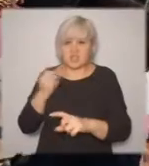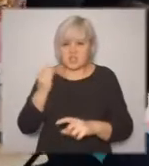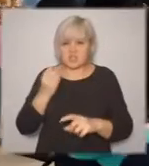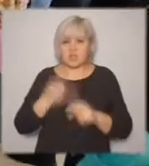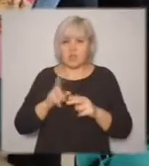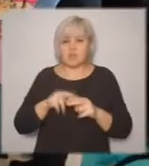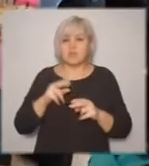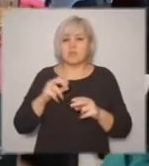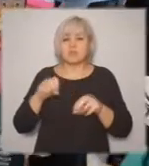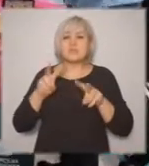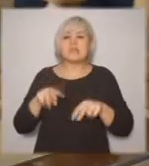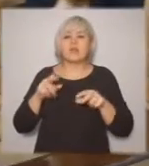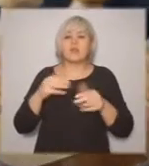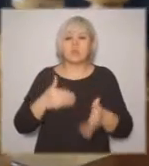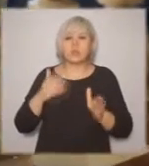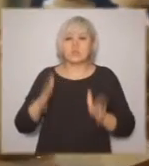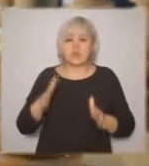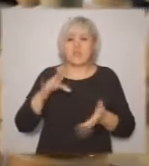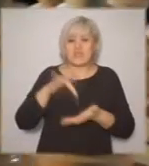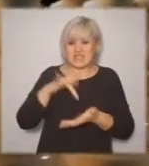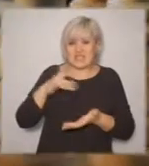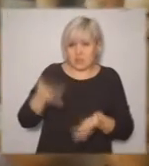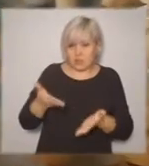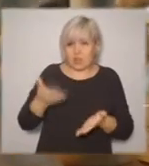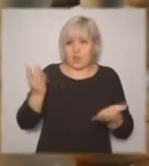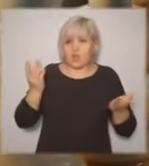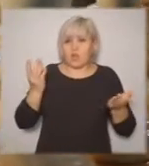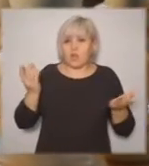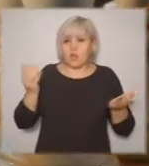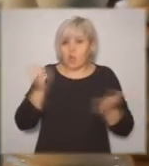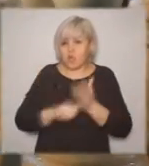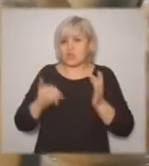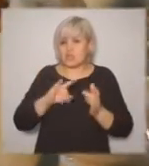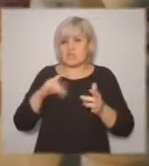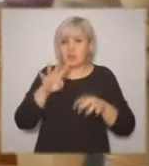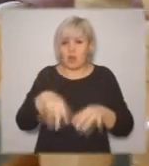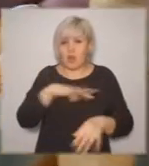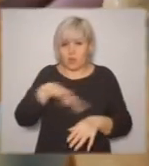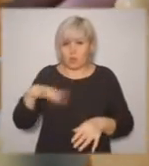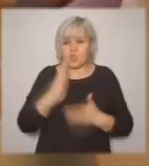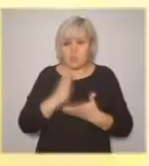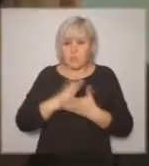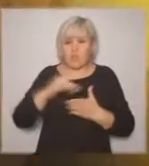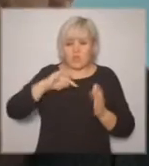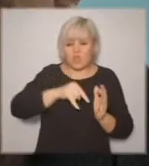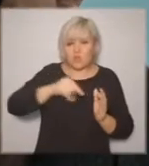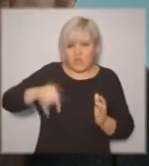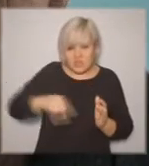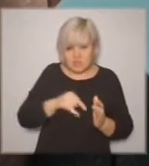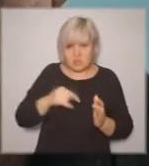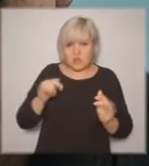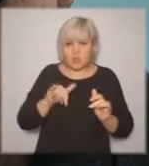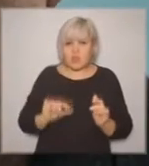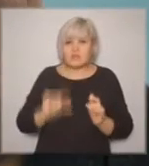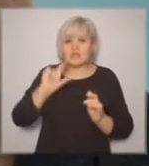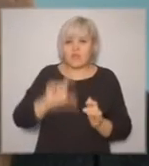фигура. А черные клеточки имеют чуть-чуть приподнятое состояние. А